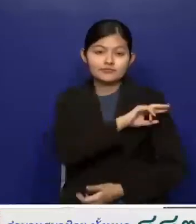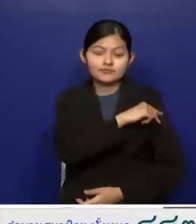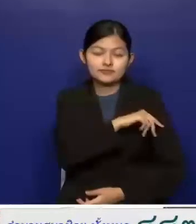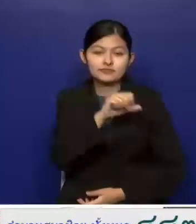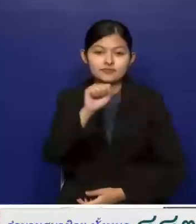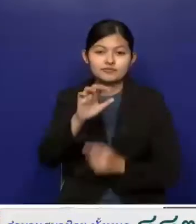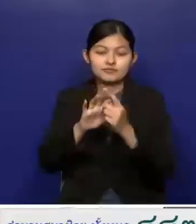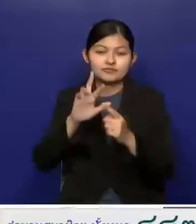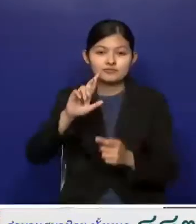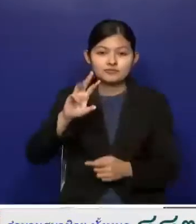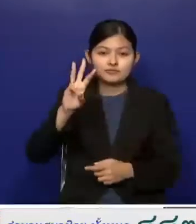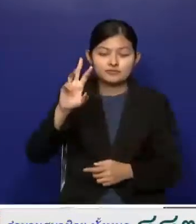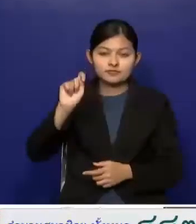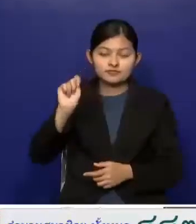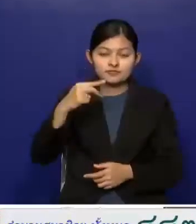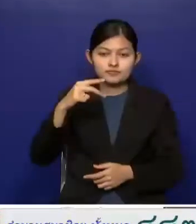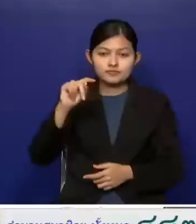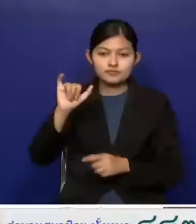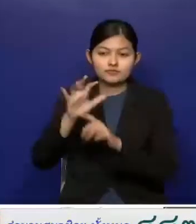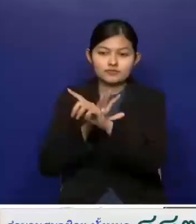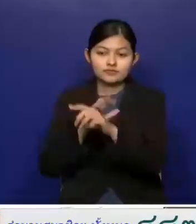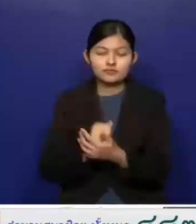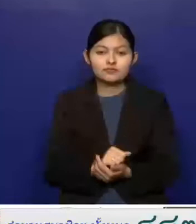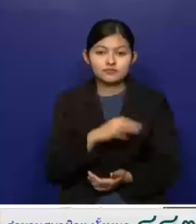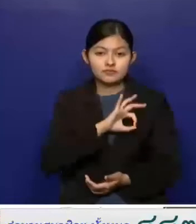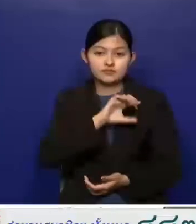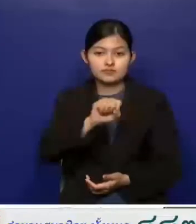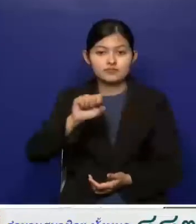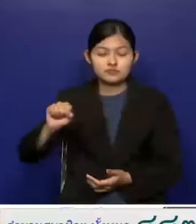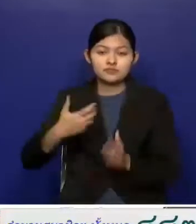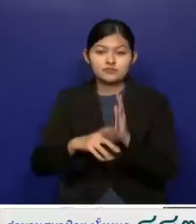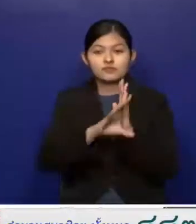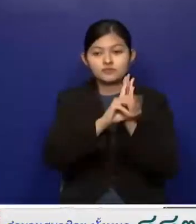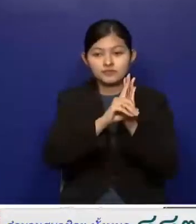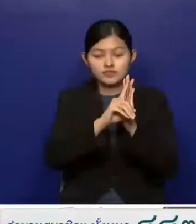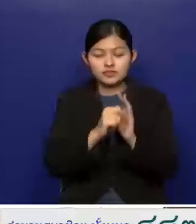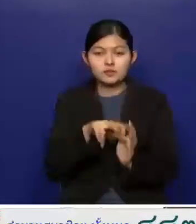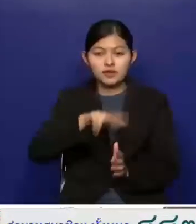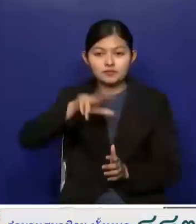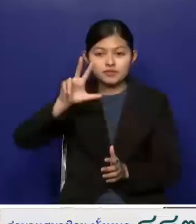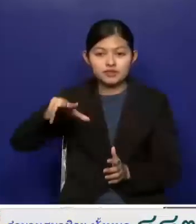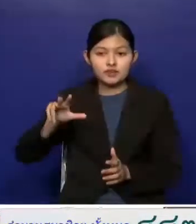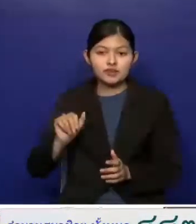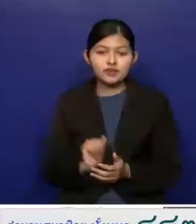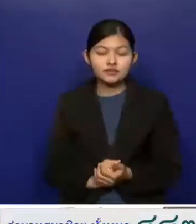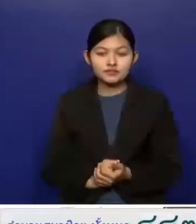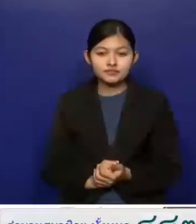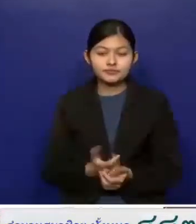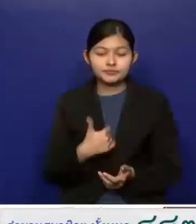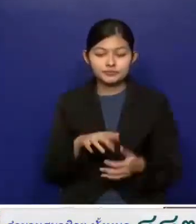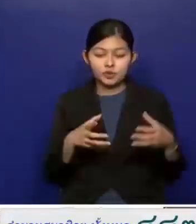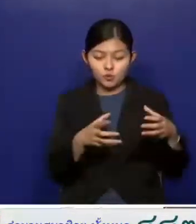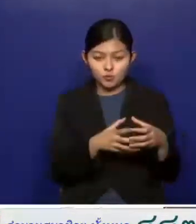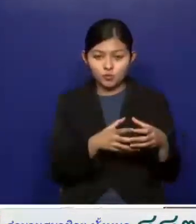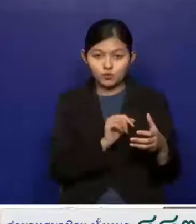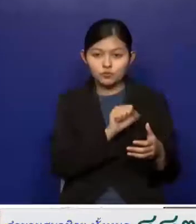ทย์คนสมบูรณ์สมาชิกสภาผู้แทนราษฎรจังหวัดชัยภูมิพรรคเพื่อไทยพร้อมด้วยท่าน